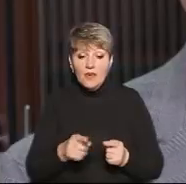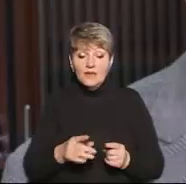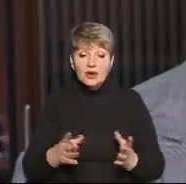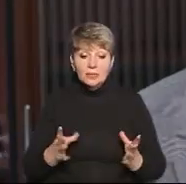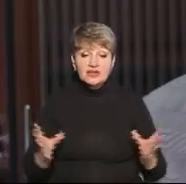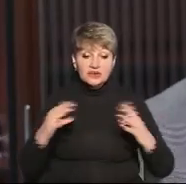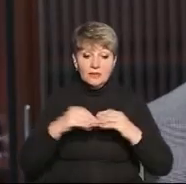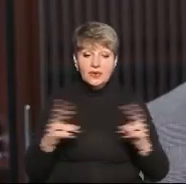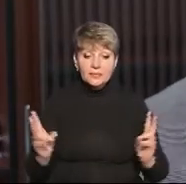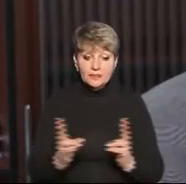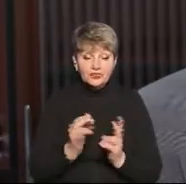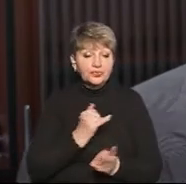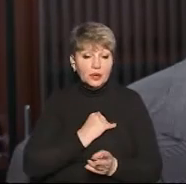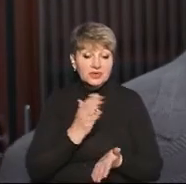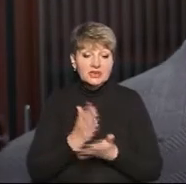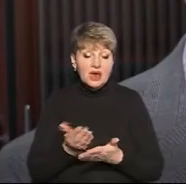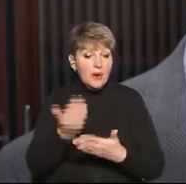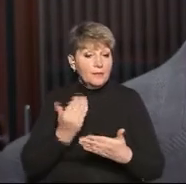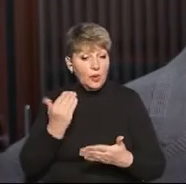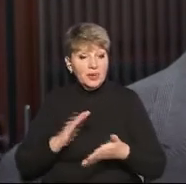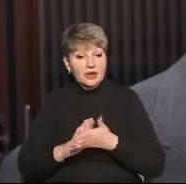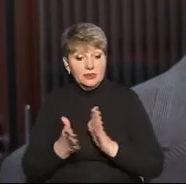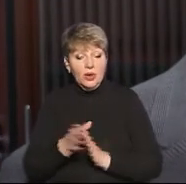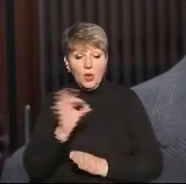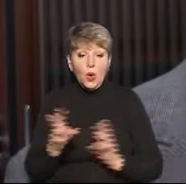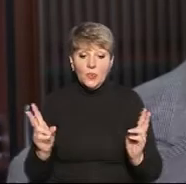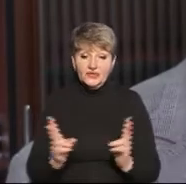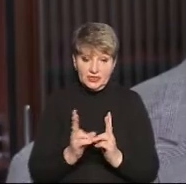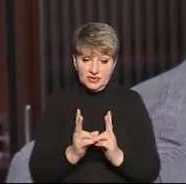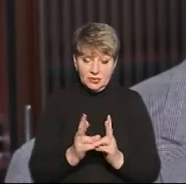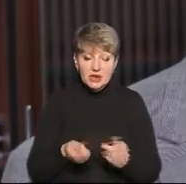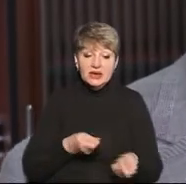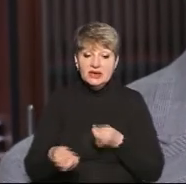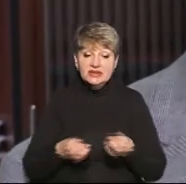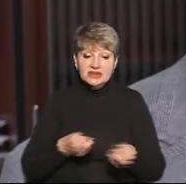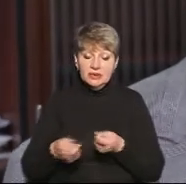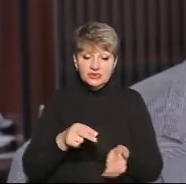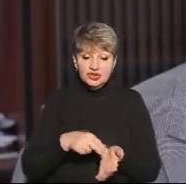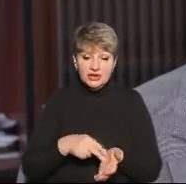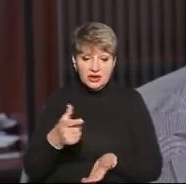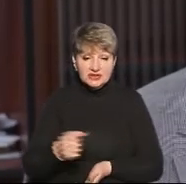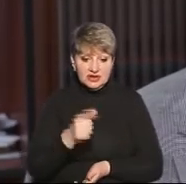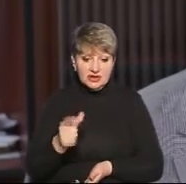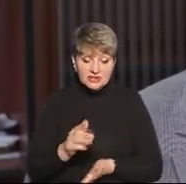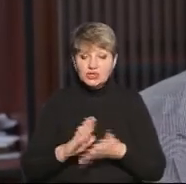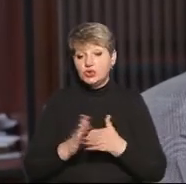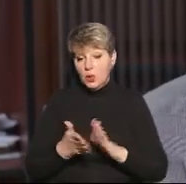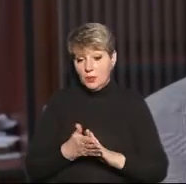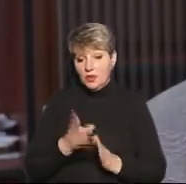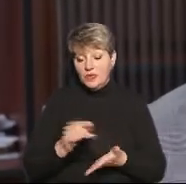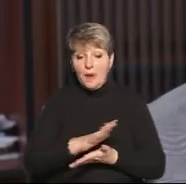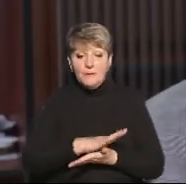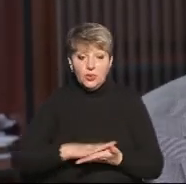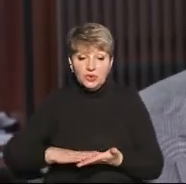зустрічі. У нас є попередні домовленості щодо зустрічі з керівництвом ПАТ «Черкасигаз» та домовленості на